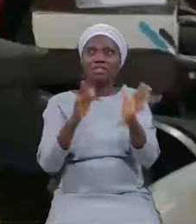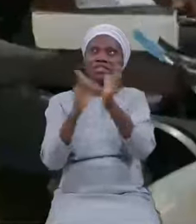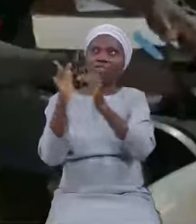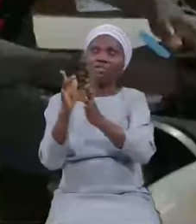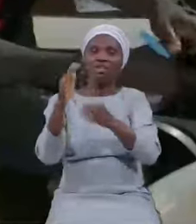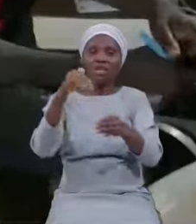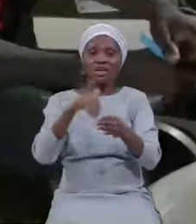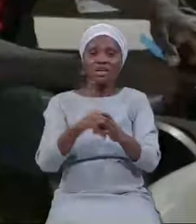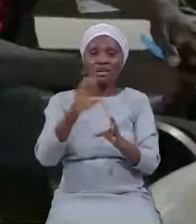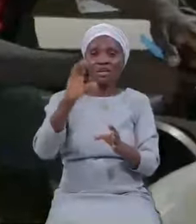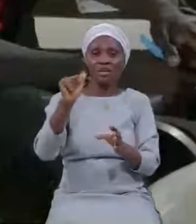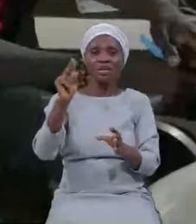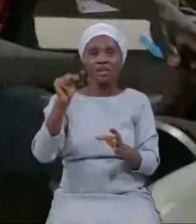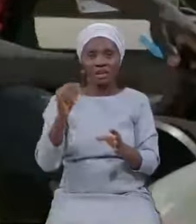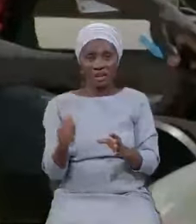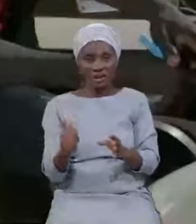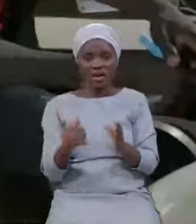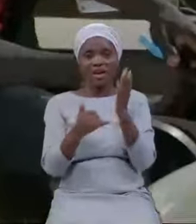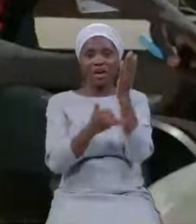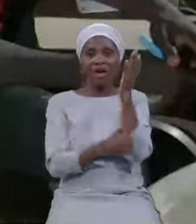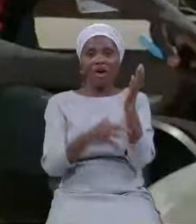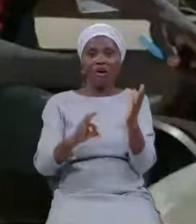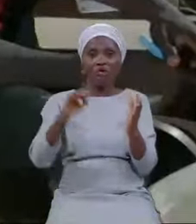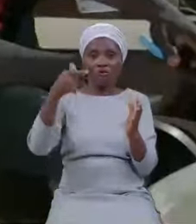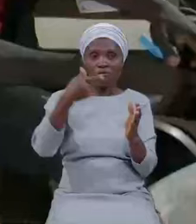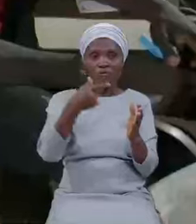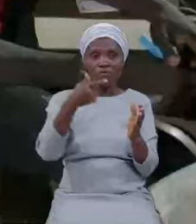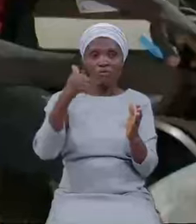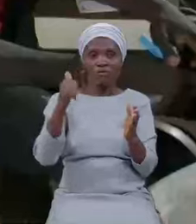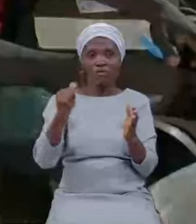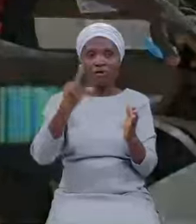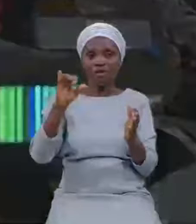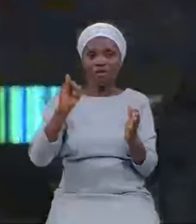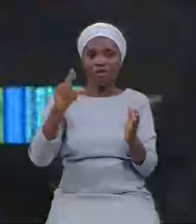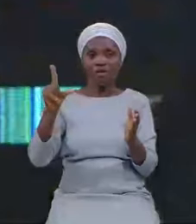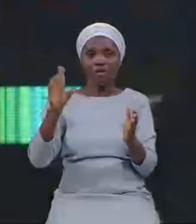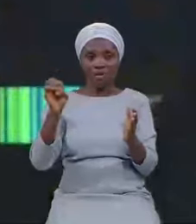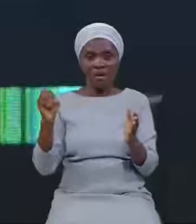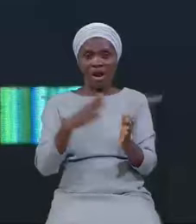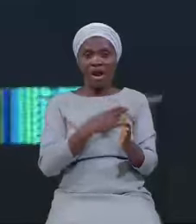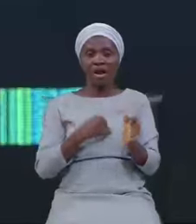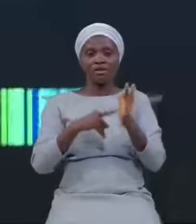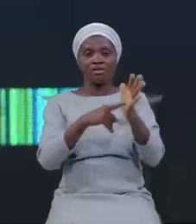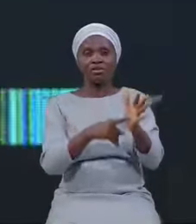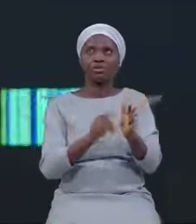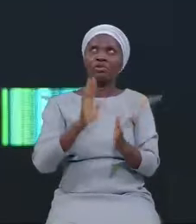gloire et ses disciples crurent en lui.